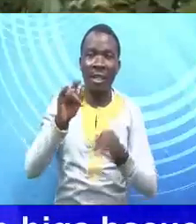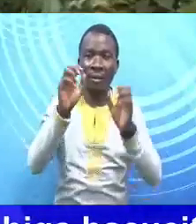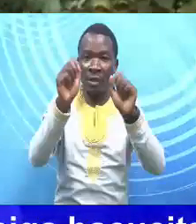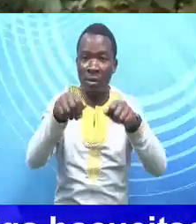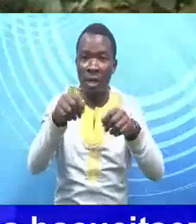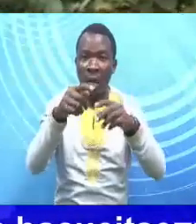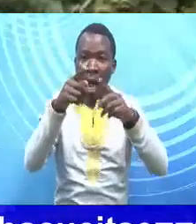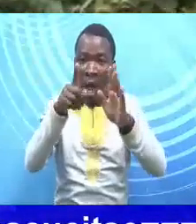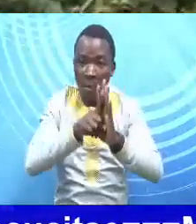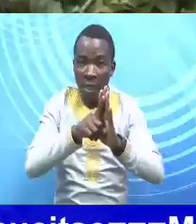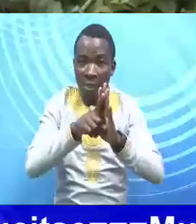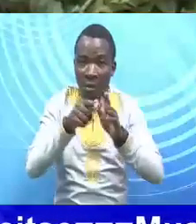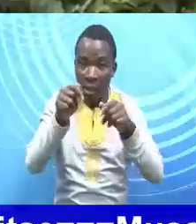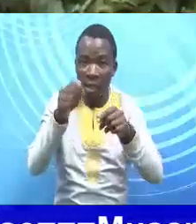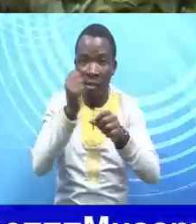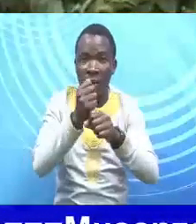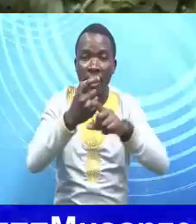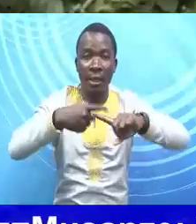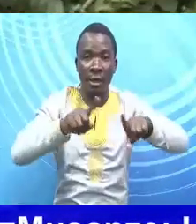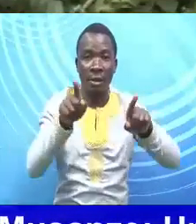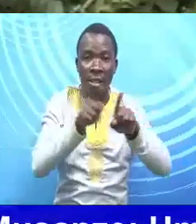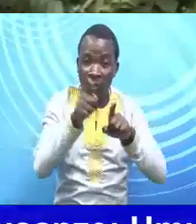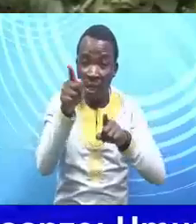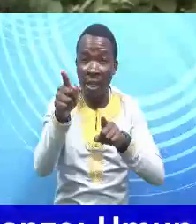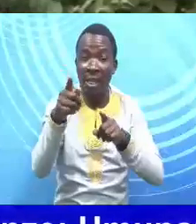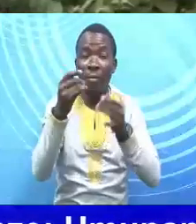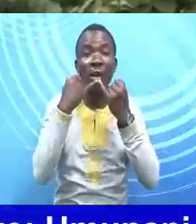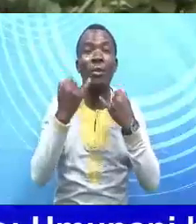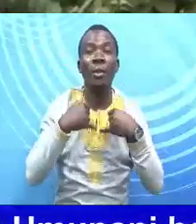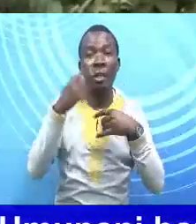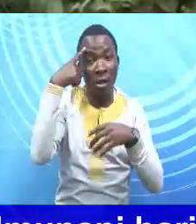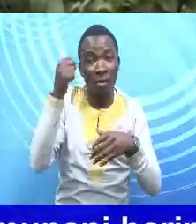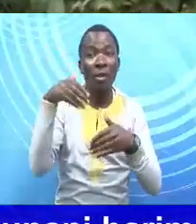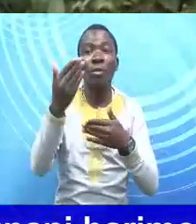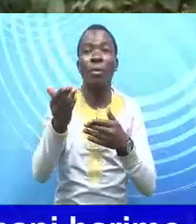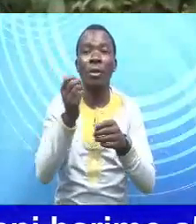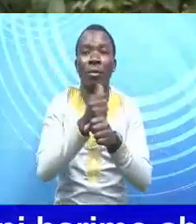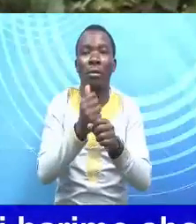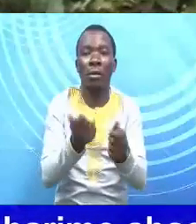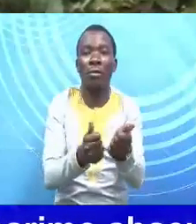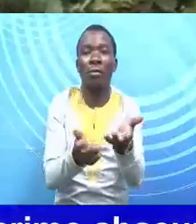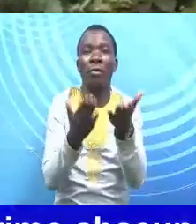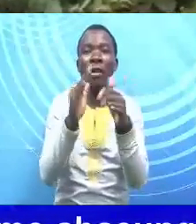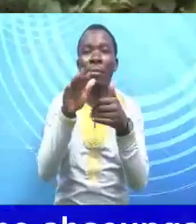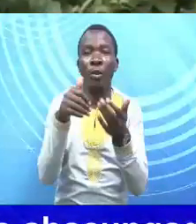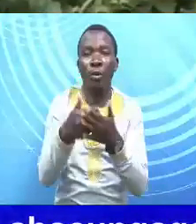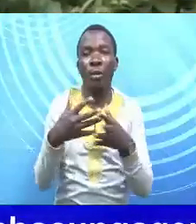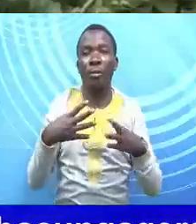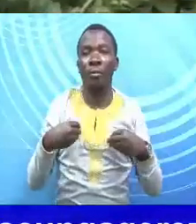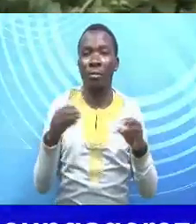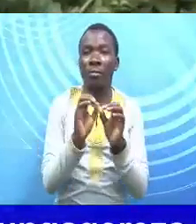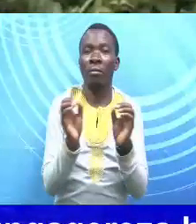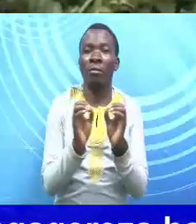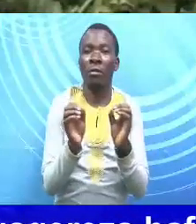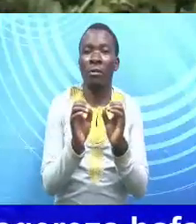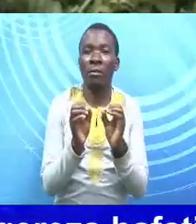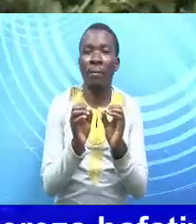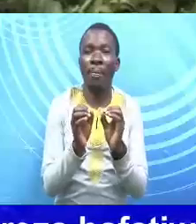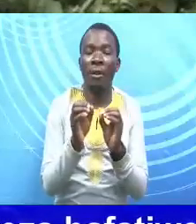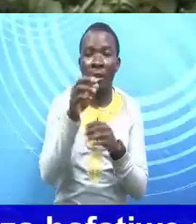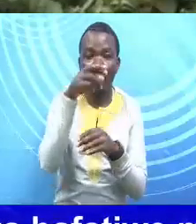yahari adakora mwatubwiye nimba ari amande tukayandika tukazaba tukurikirana ibyo nta na kimwe bemeraga gukozwa